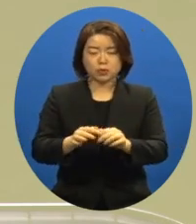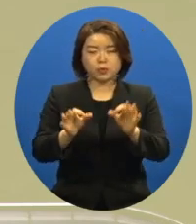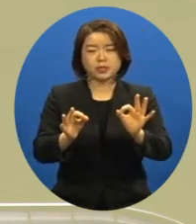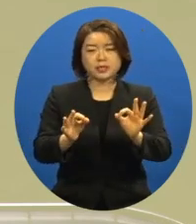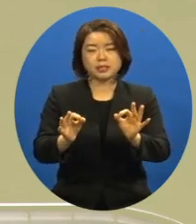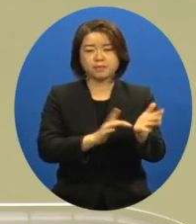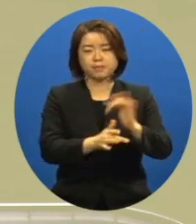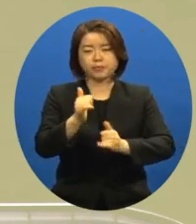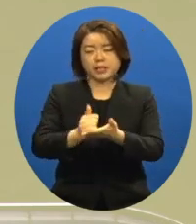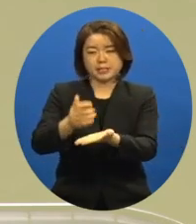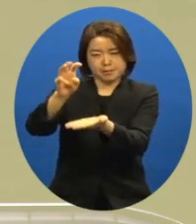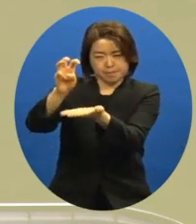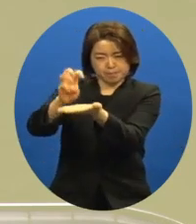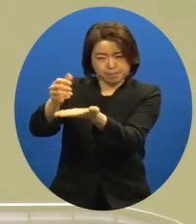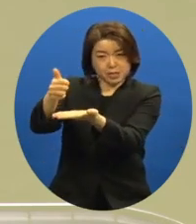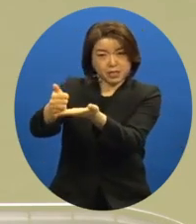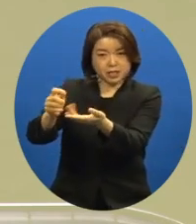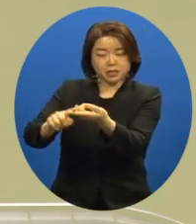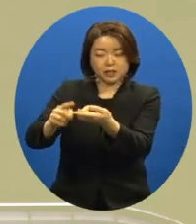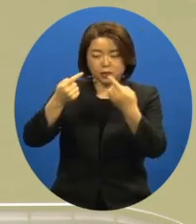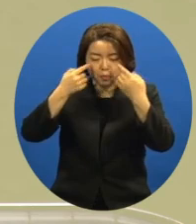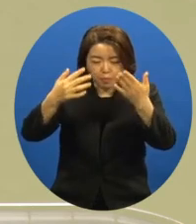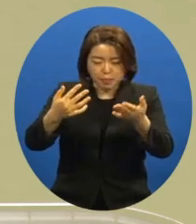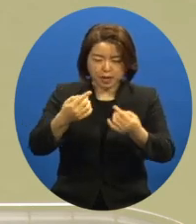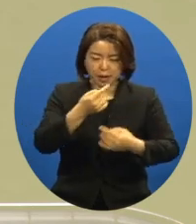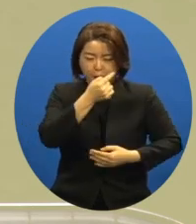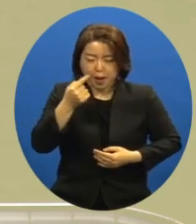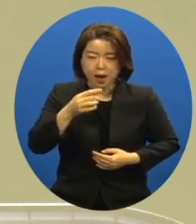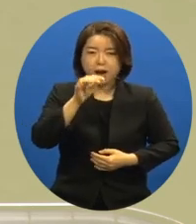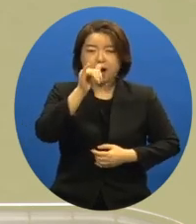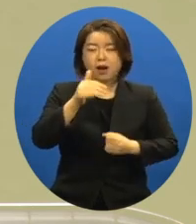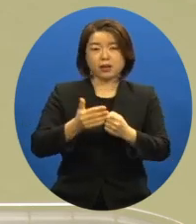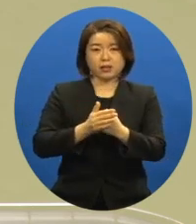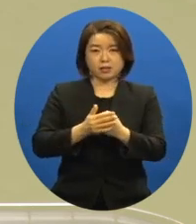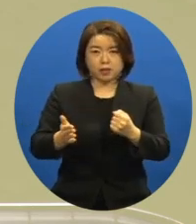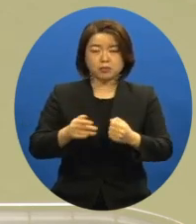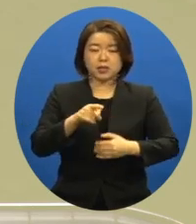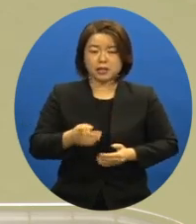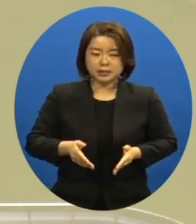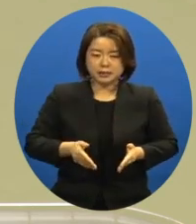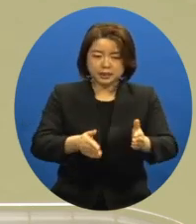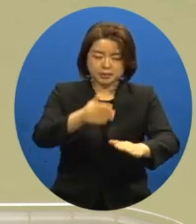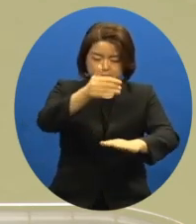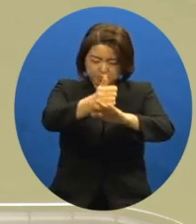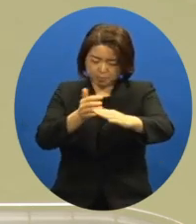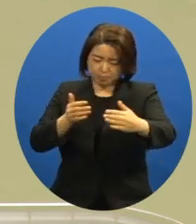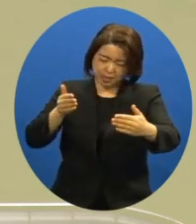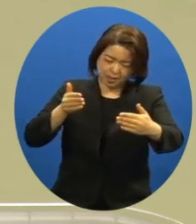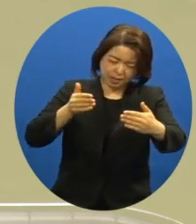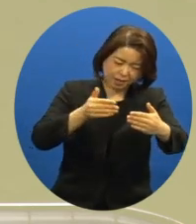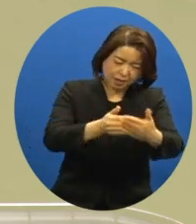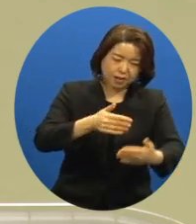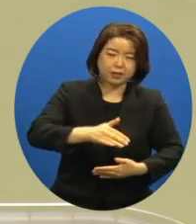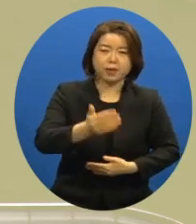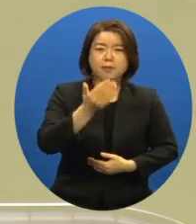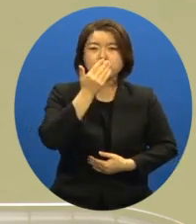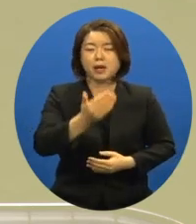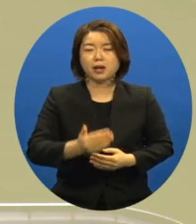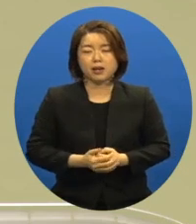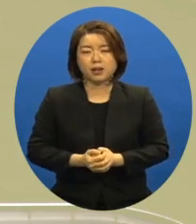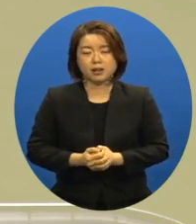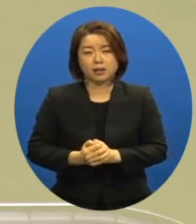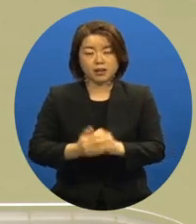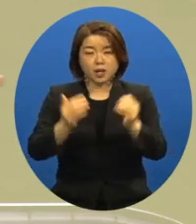예수님이 메시아라는 것에 분명한 확신이 있었기 때문에 그 길을 끝까지 갈 수 있었던 겁니다. 고난의